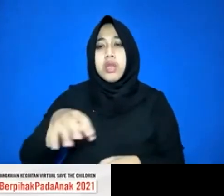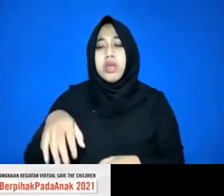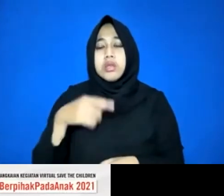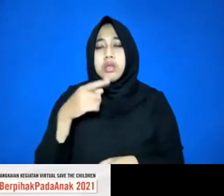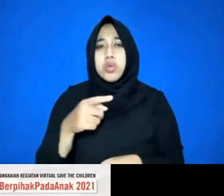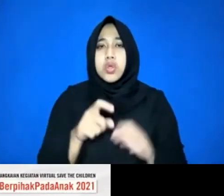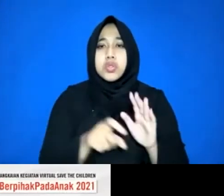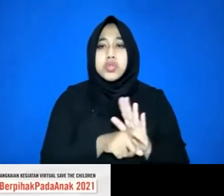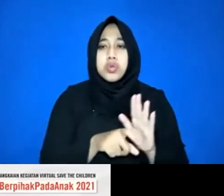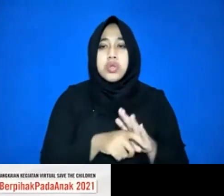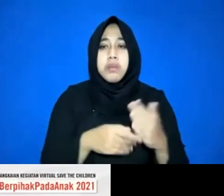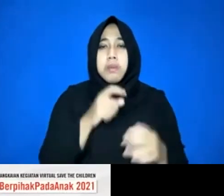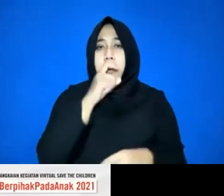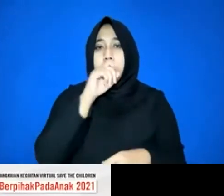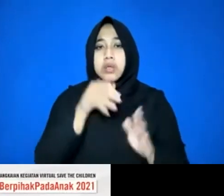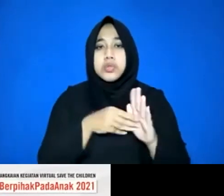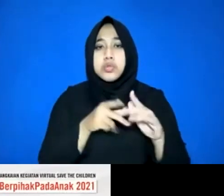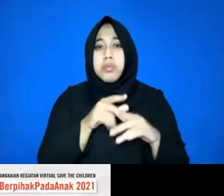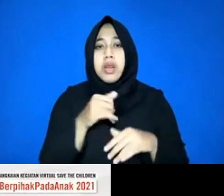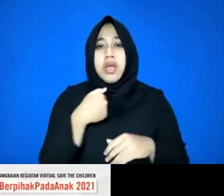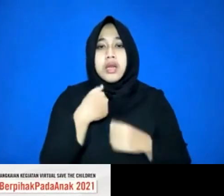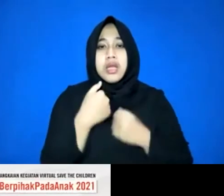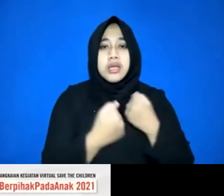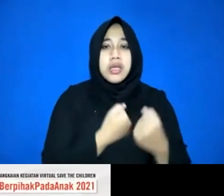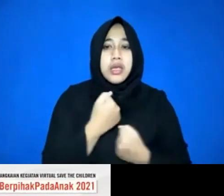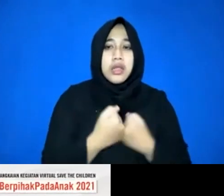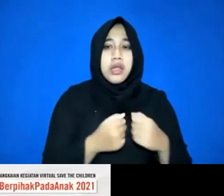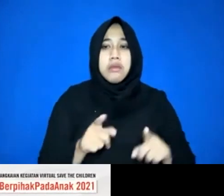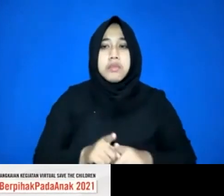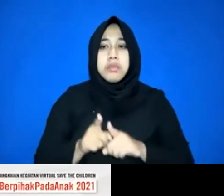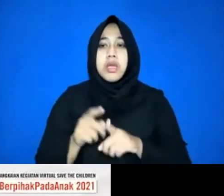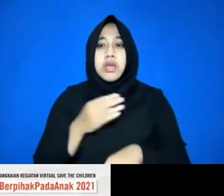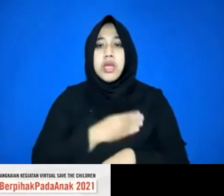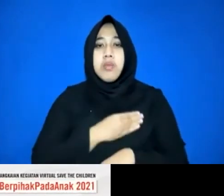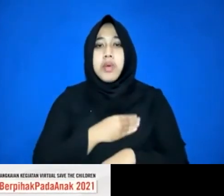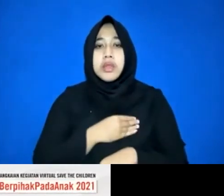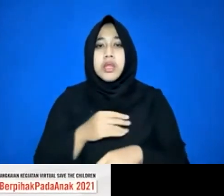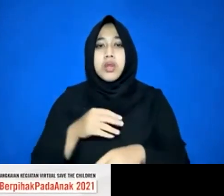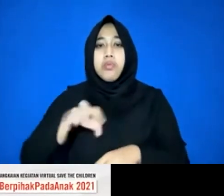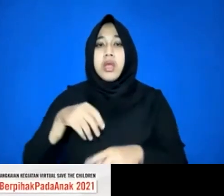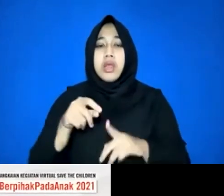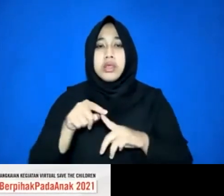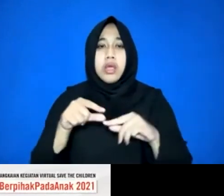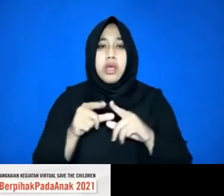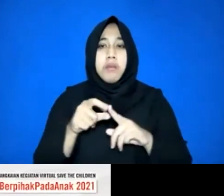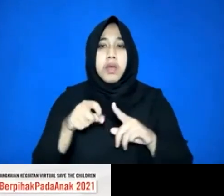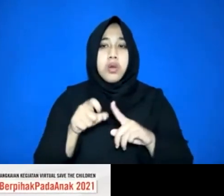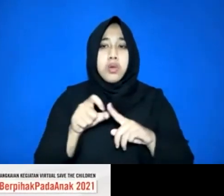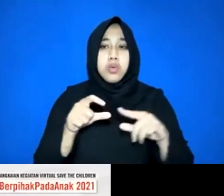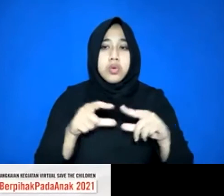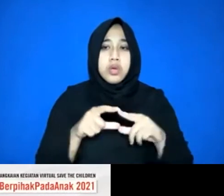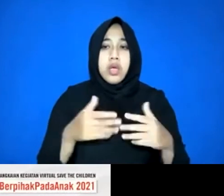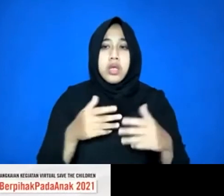gitu. Misal Mas Jumali ada kegiatan salah satu kunjungan di kabupaten di wilayah Tapal Kuda. Jadi kita